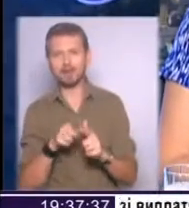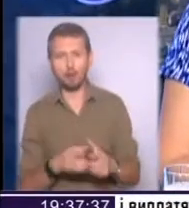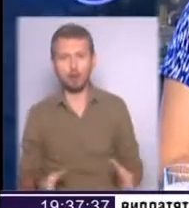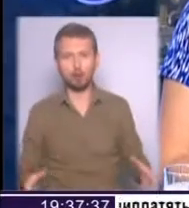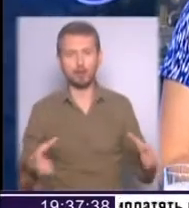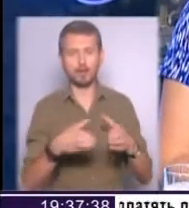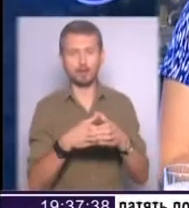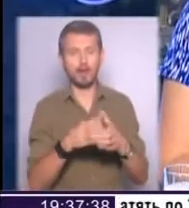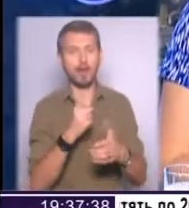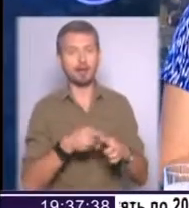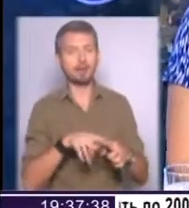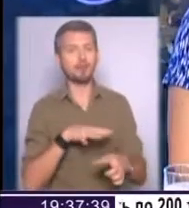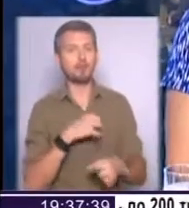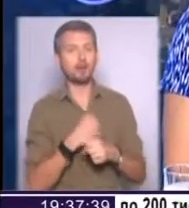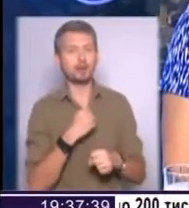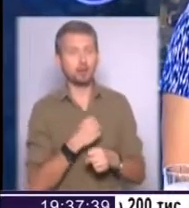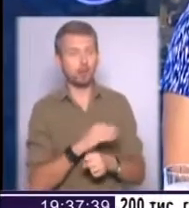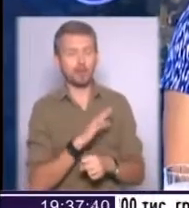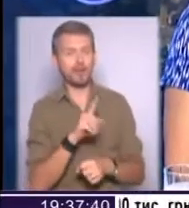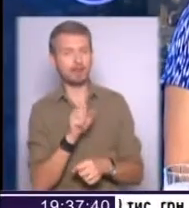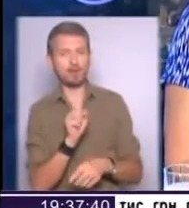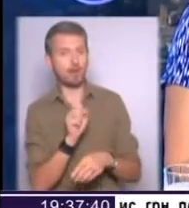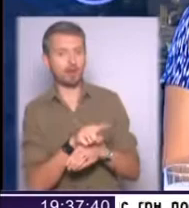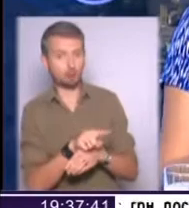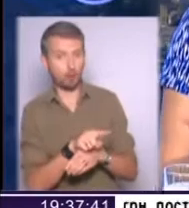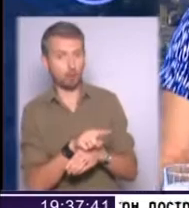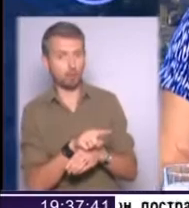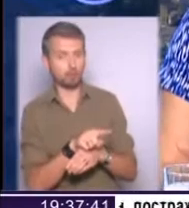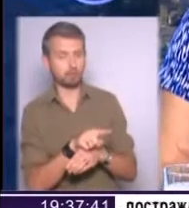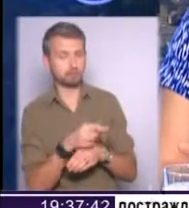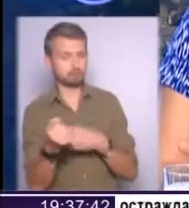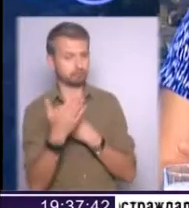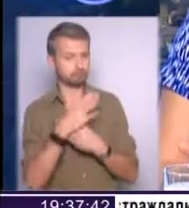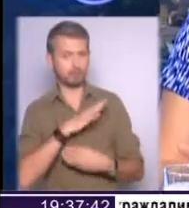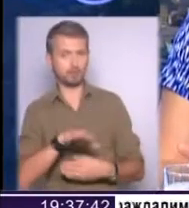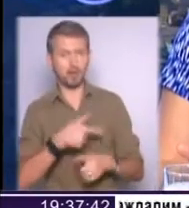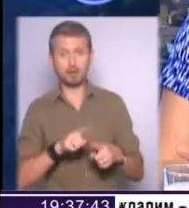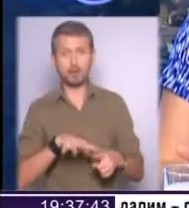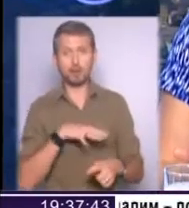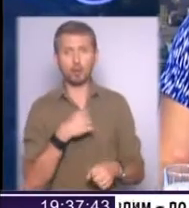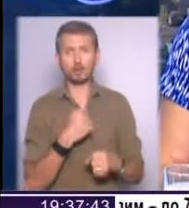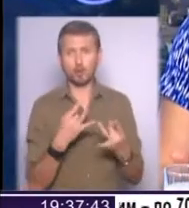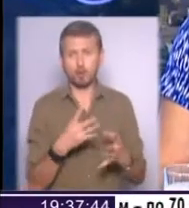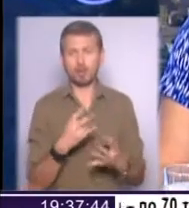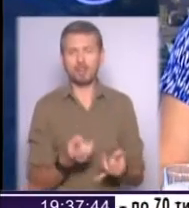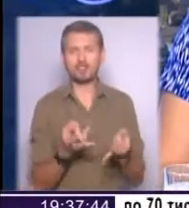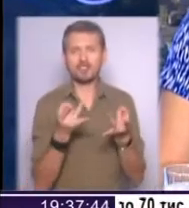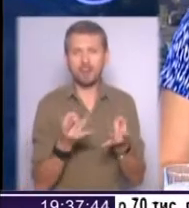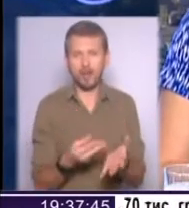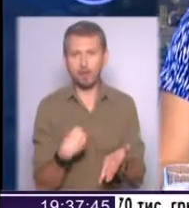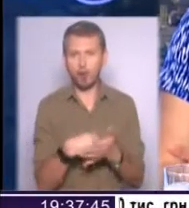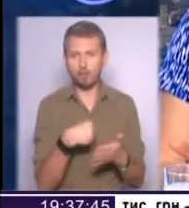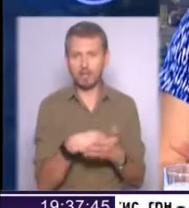Але це було зроблено не за вказівкою, це було зроблено на звичайних комерційних підставах. Угу.